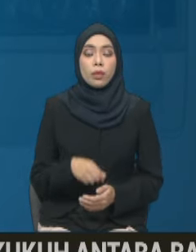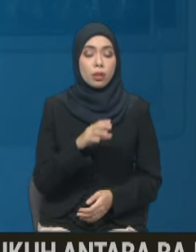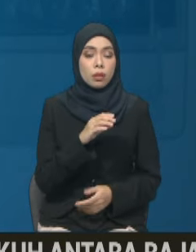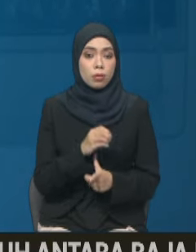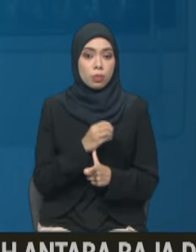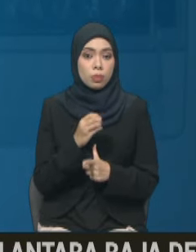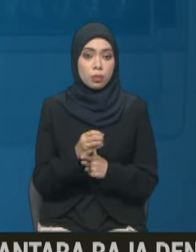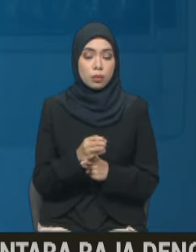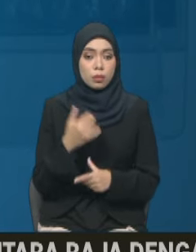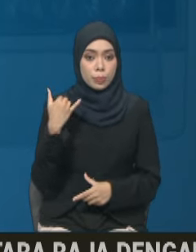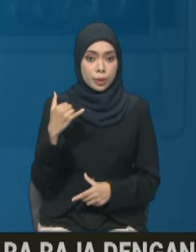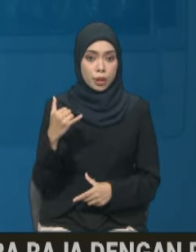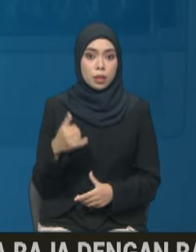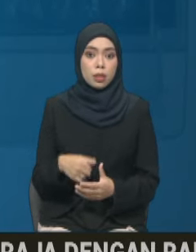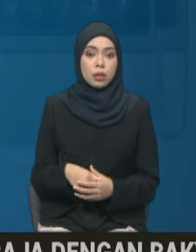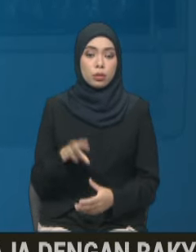739-6051,